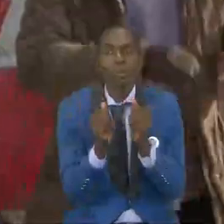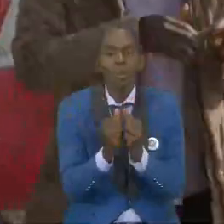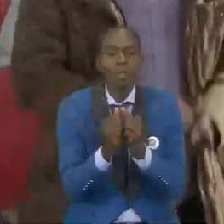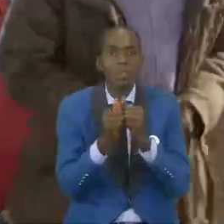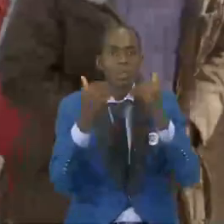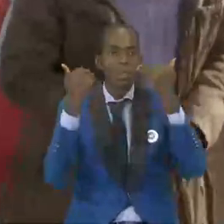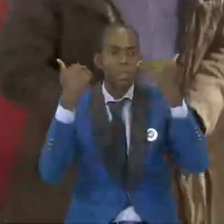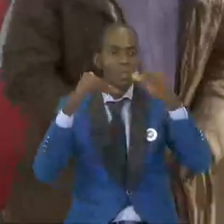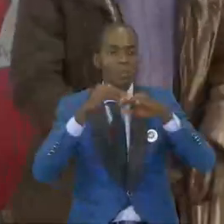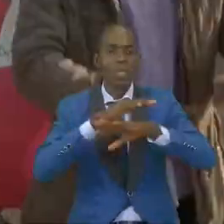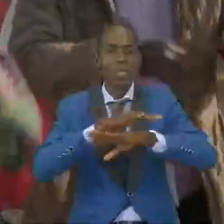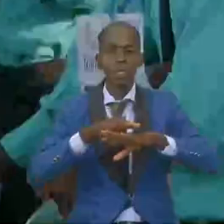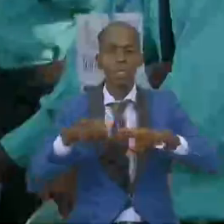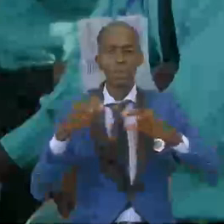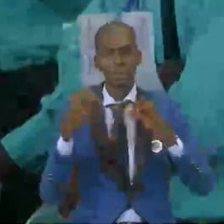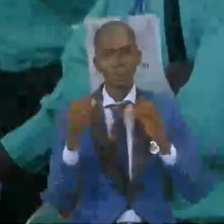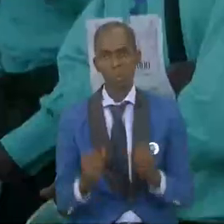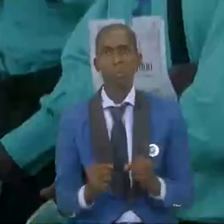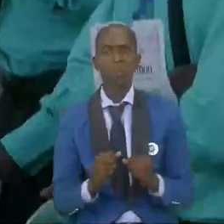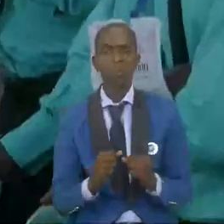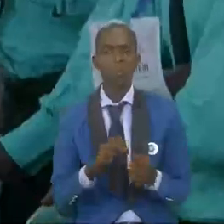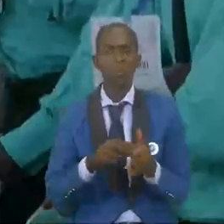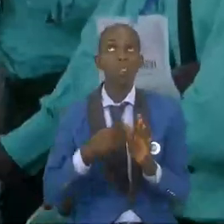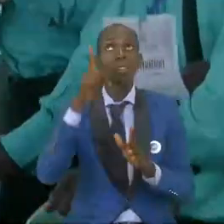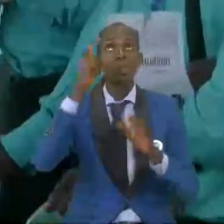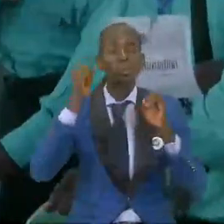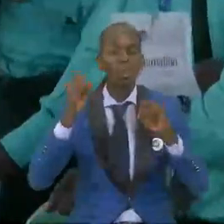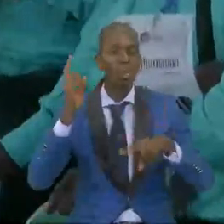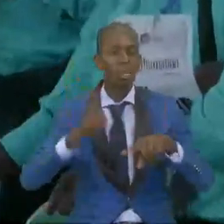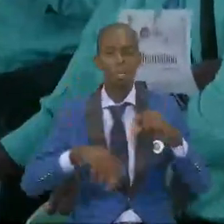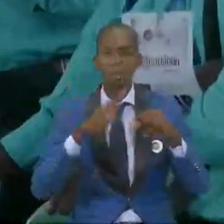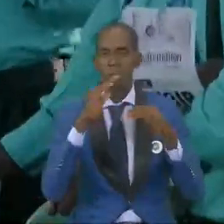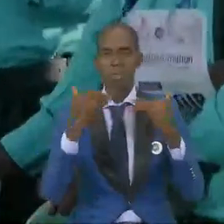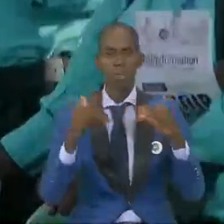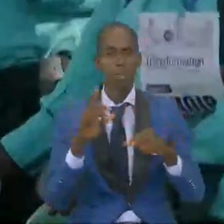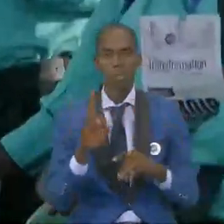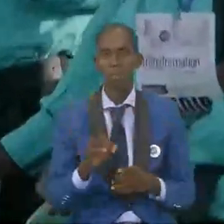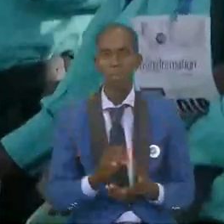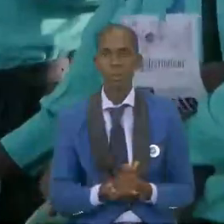Il est le Dieu qui règne avec la puissance illimitée.